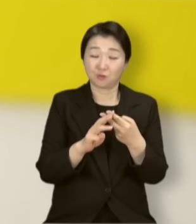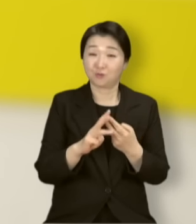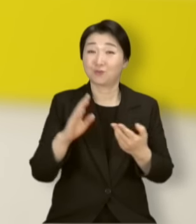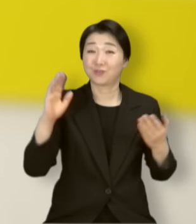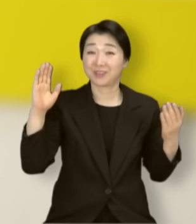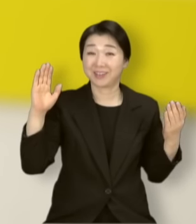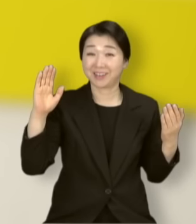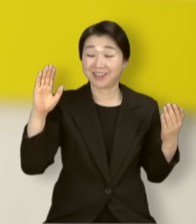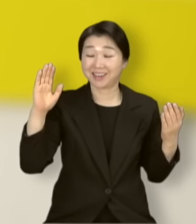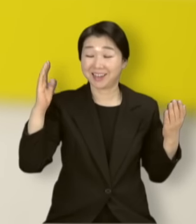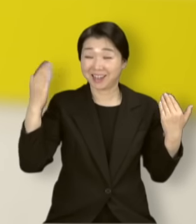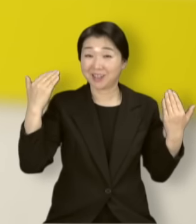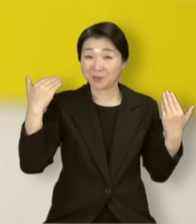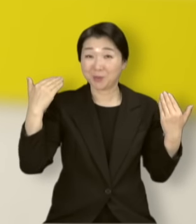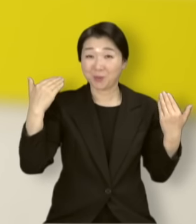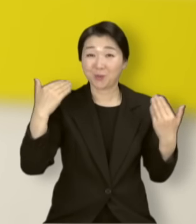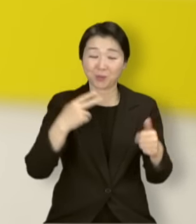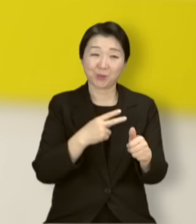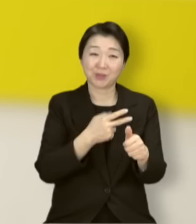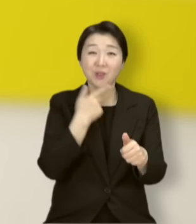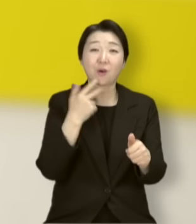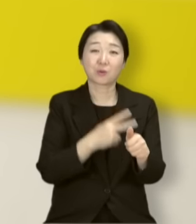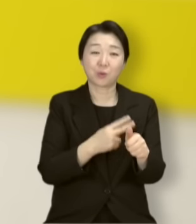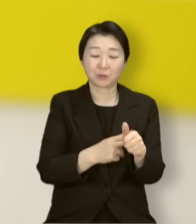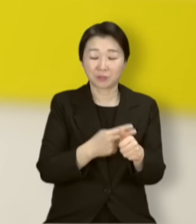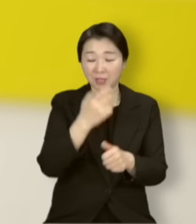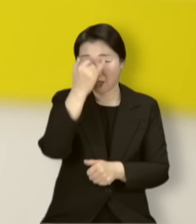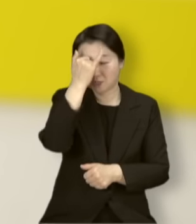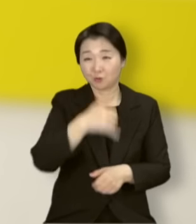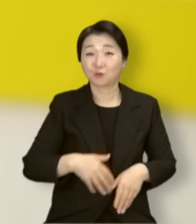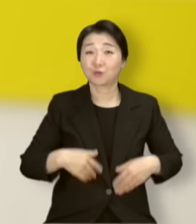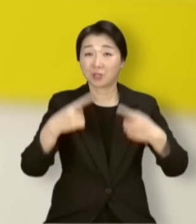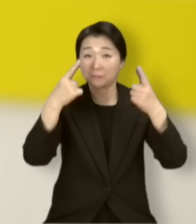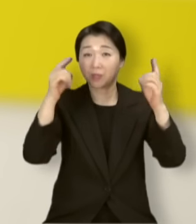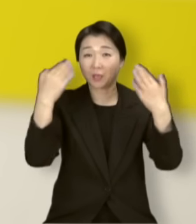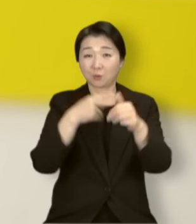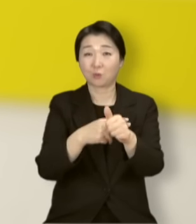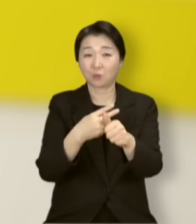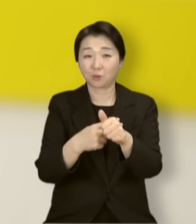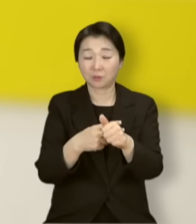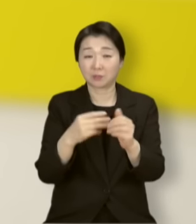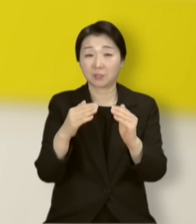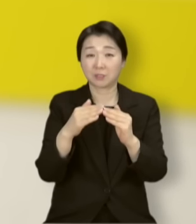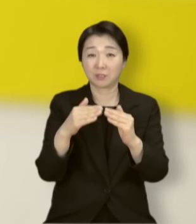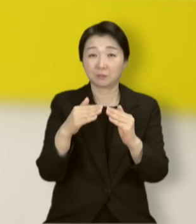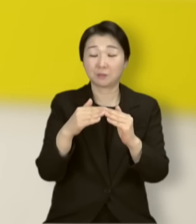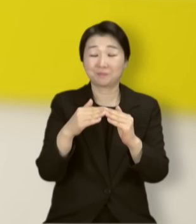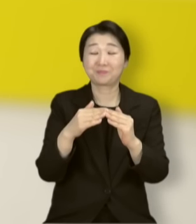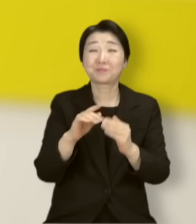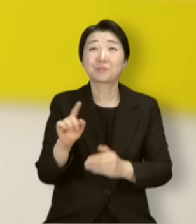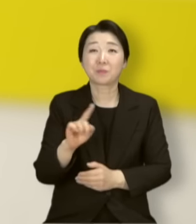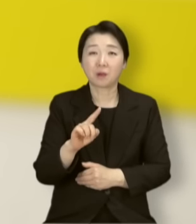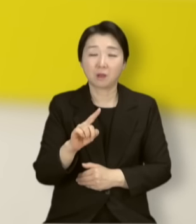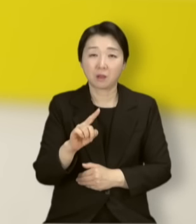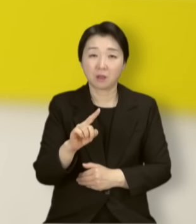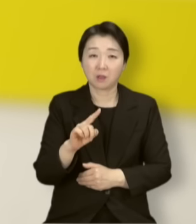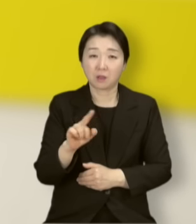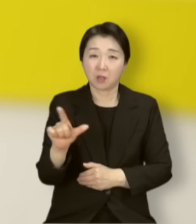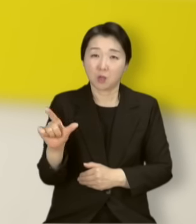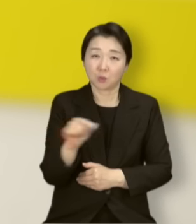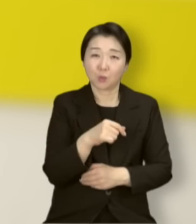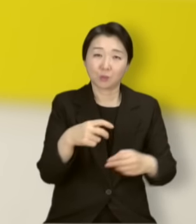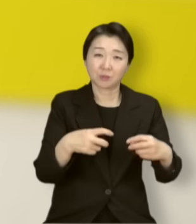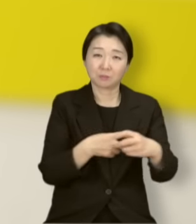교사. 네. 저는 이제 충남대학 교수. 네. 집은 고속버스 타기 쉬운